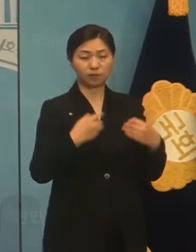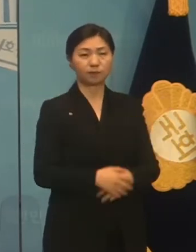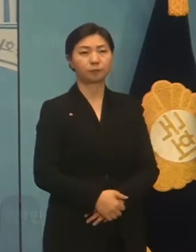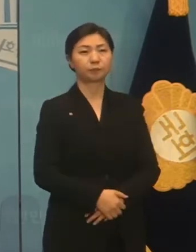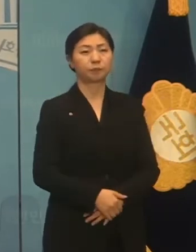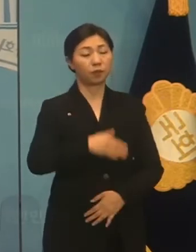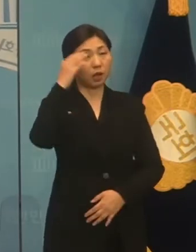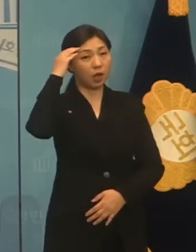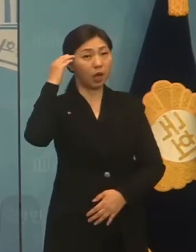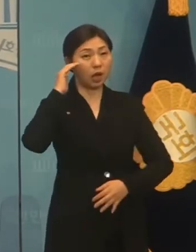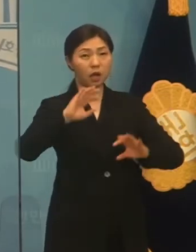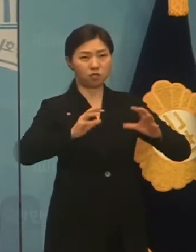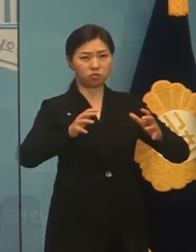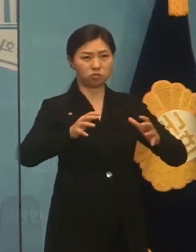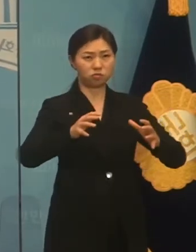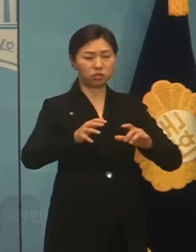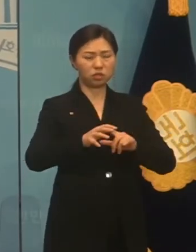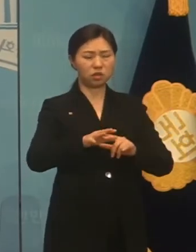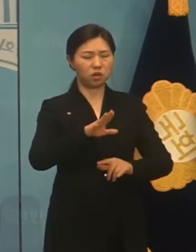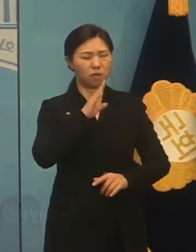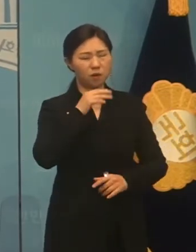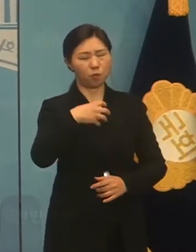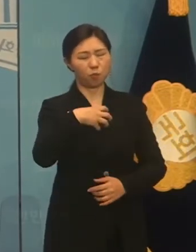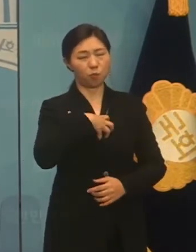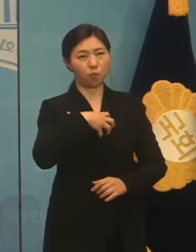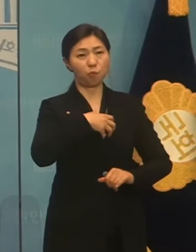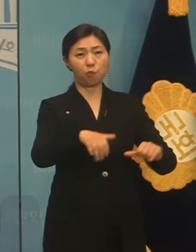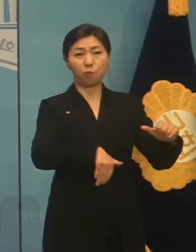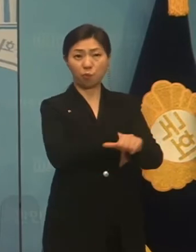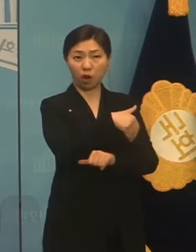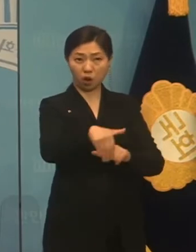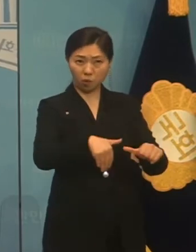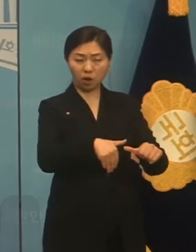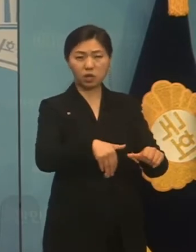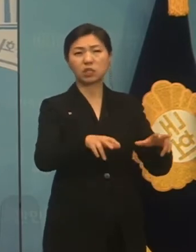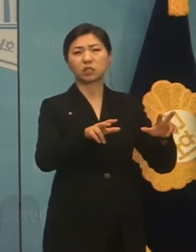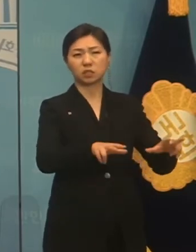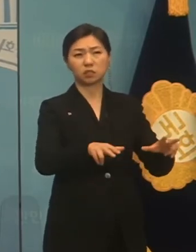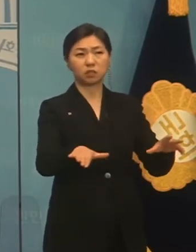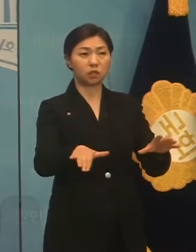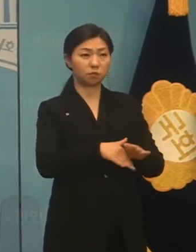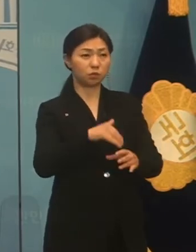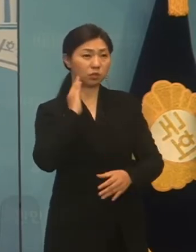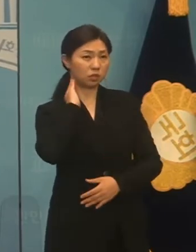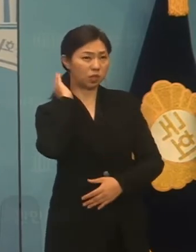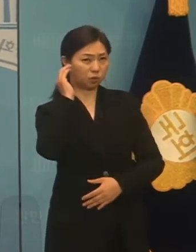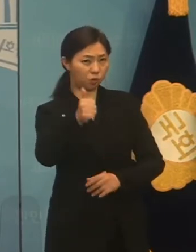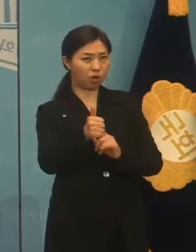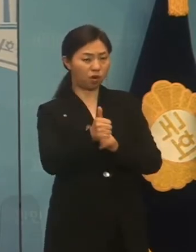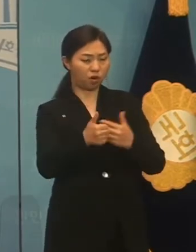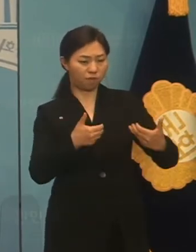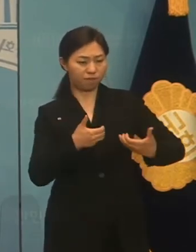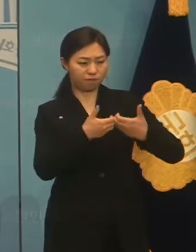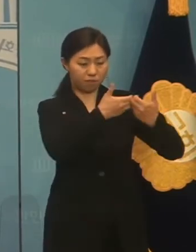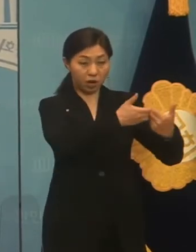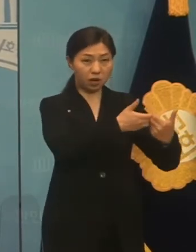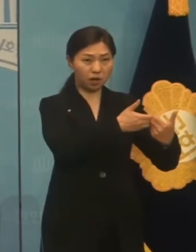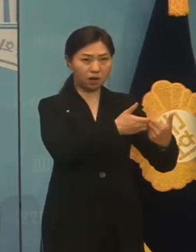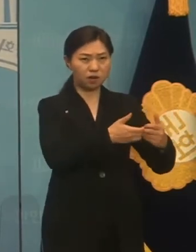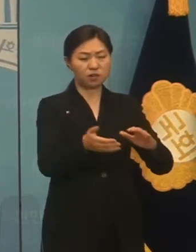대한민국이 백척간들의 비틀은 상황에 처한 지금 문재인 정권에 맞서 나라를 도하고 정의와